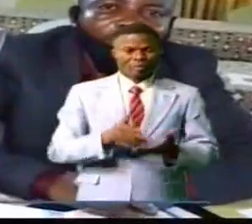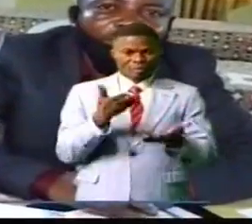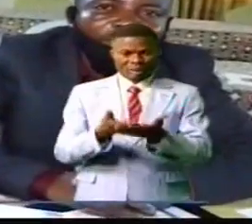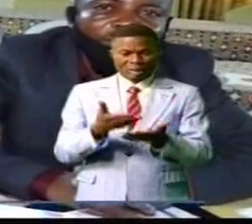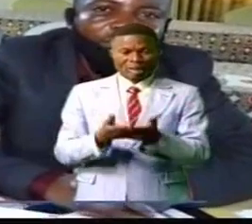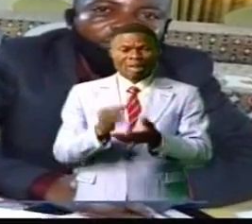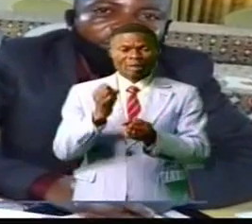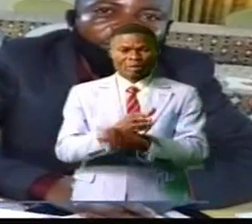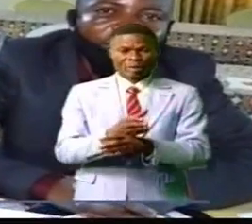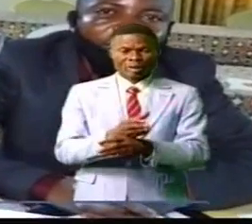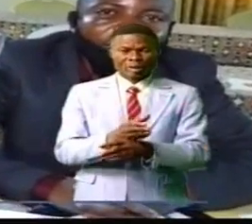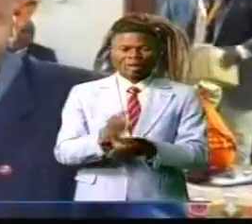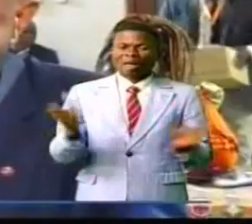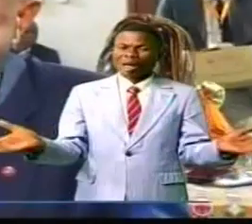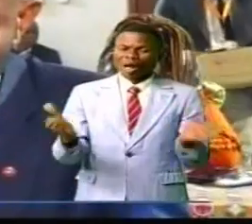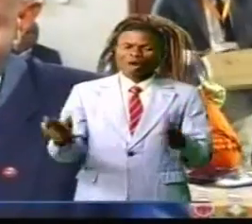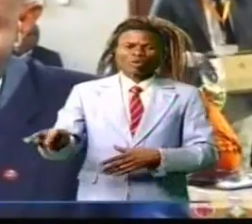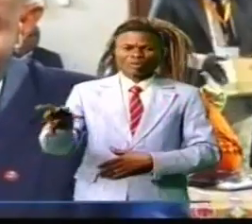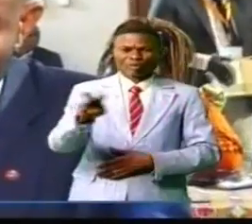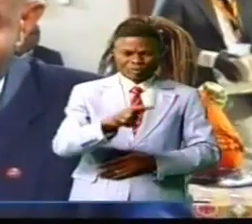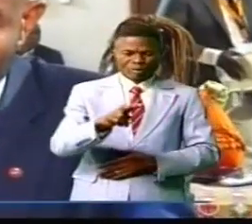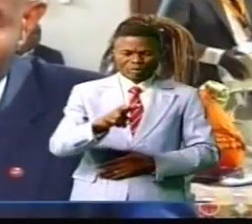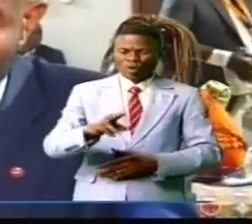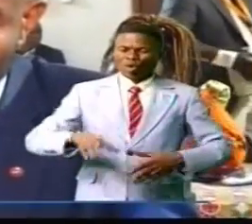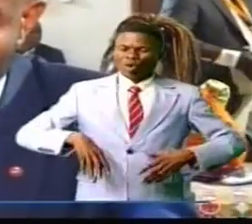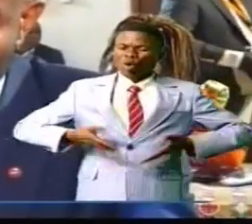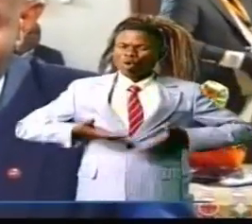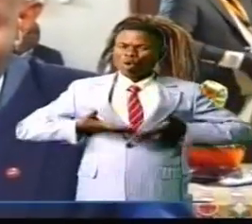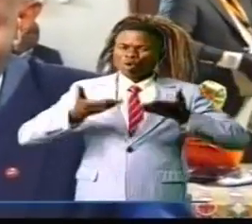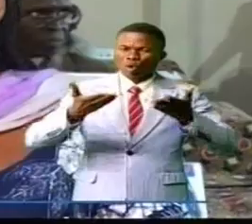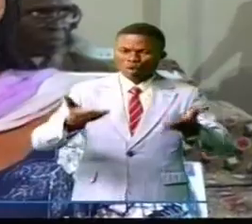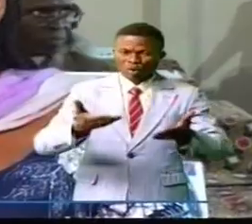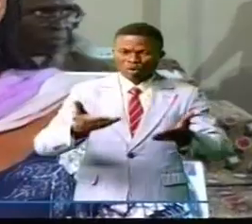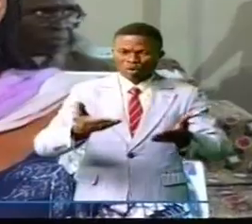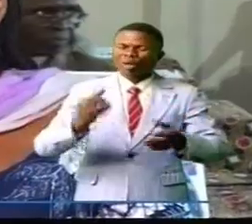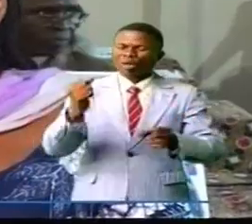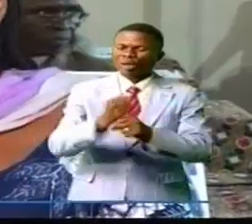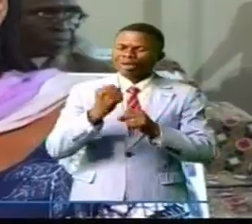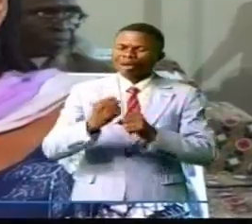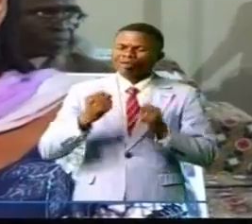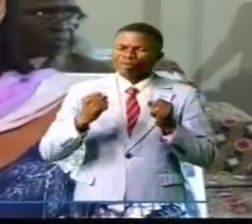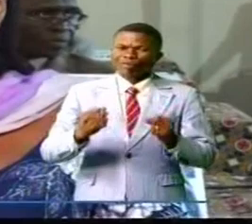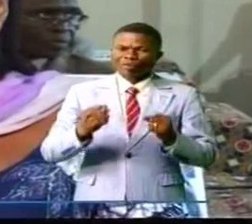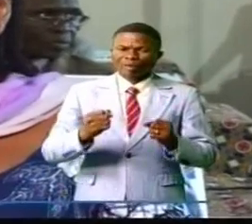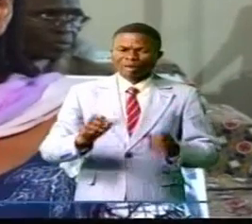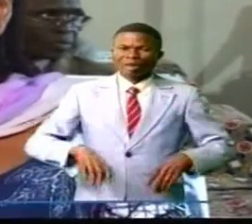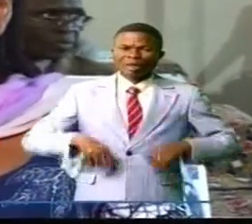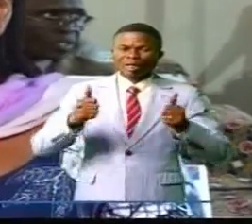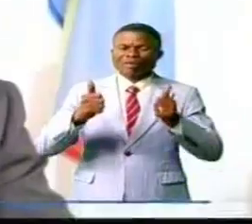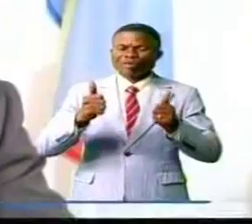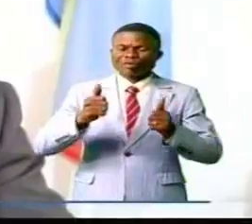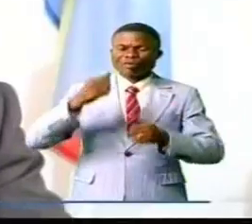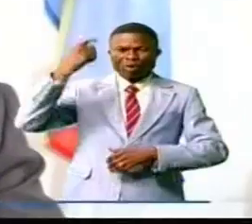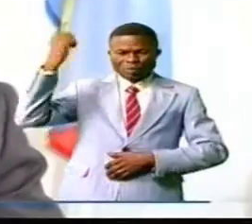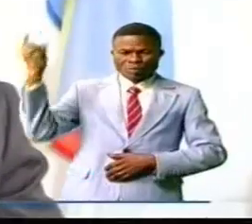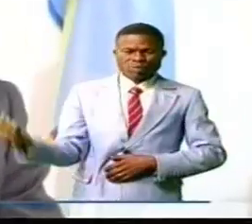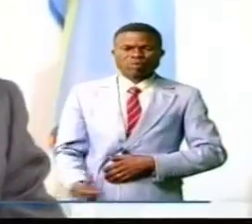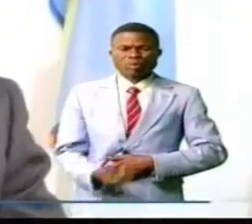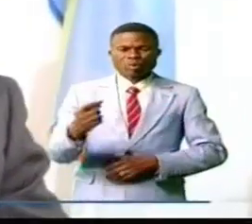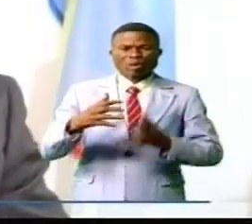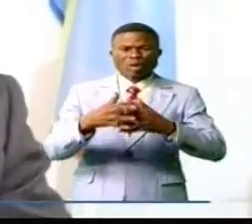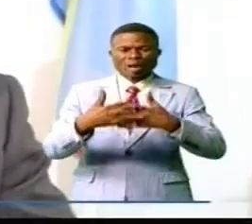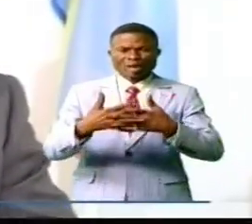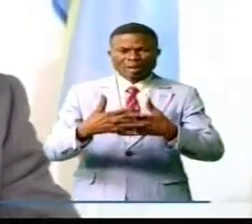étant, je vous exhorte à l'abnégation et à la persévérance pour que vive à jamais le